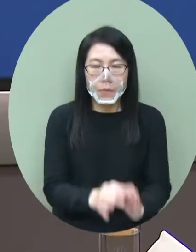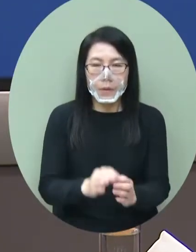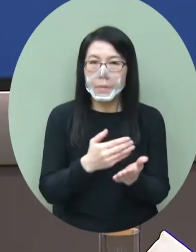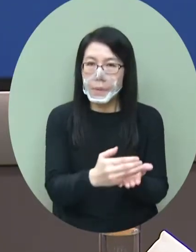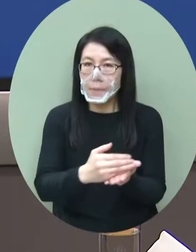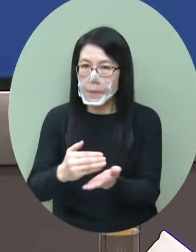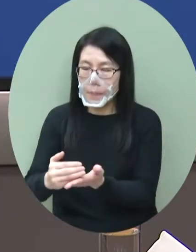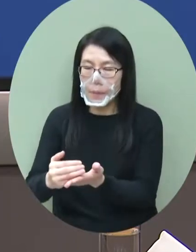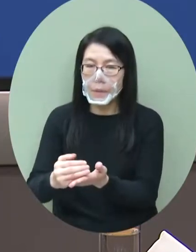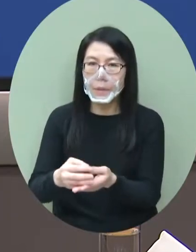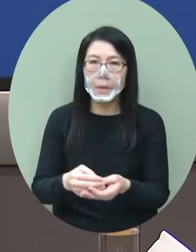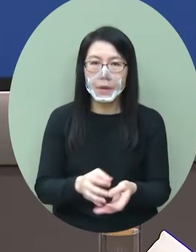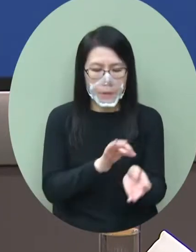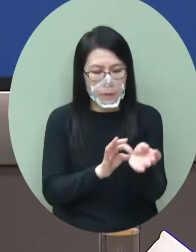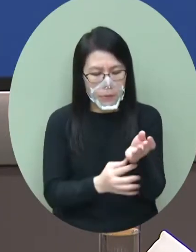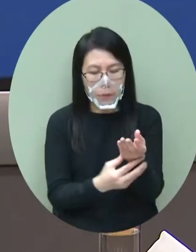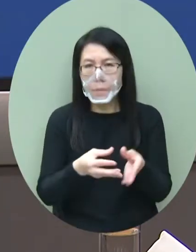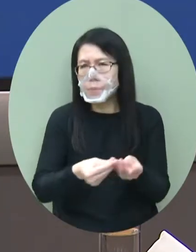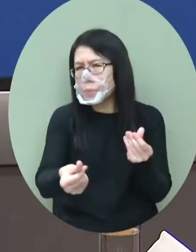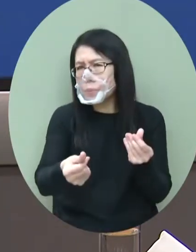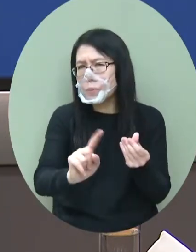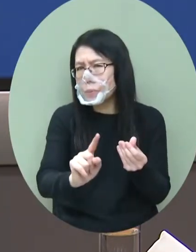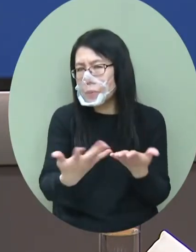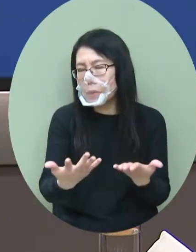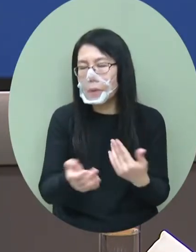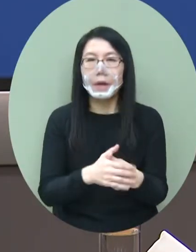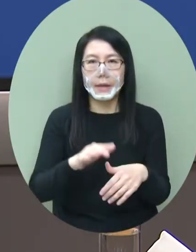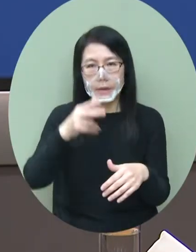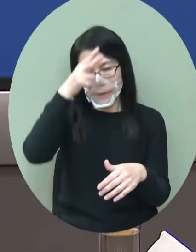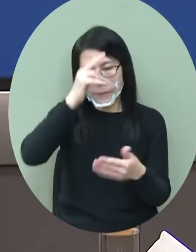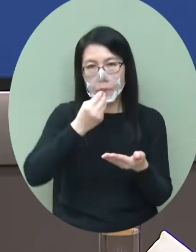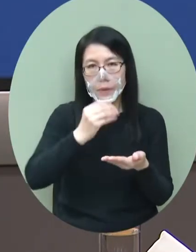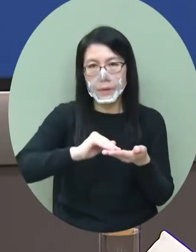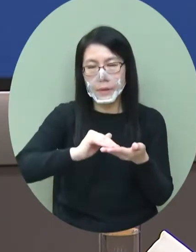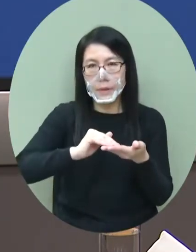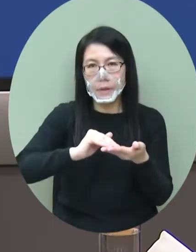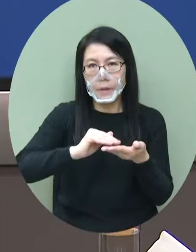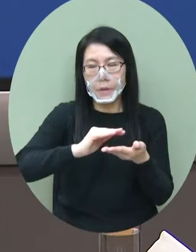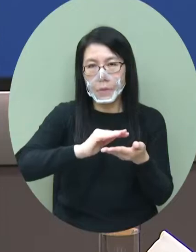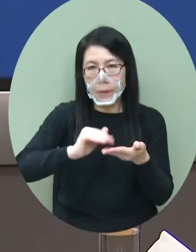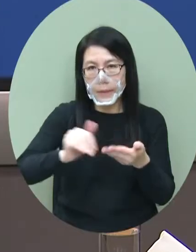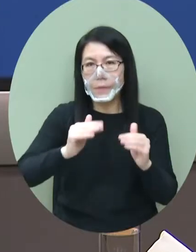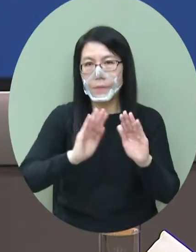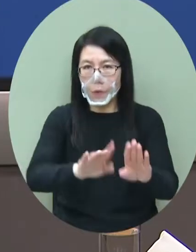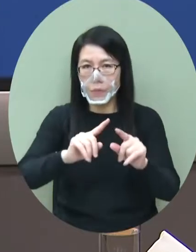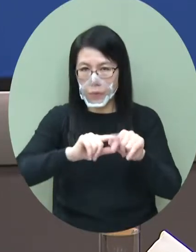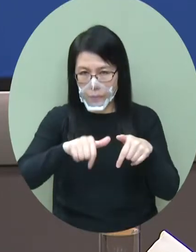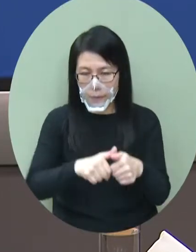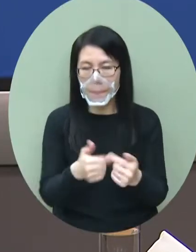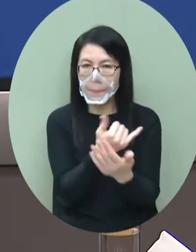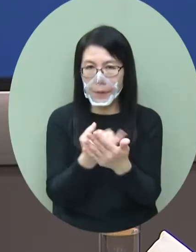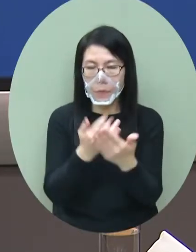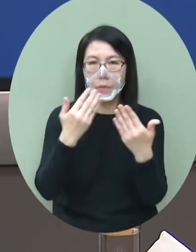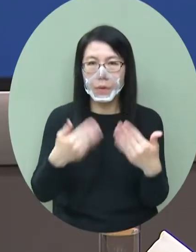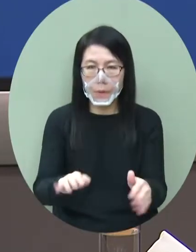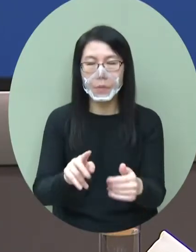关于派发的时候没有手袋，这是经过卫生防护中心和我们的评估的，